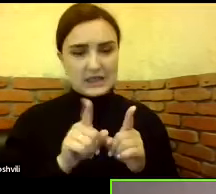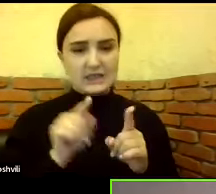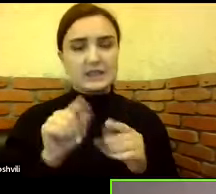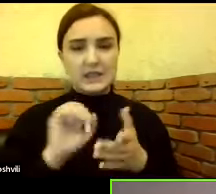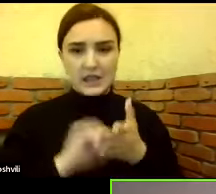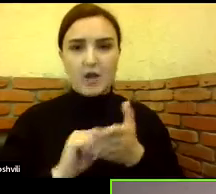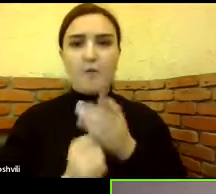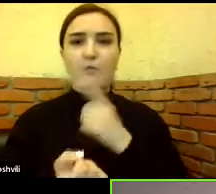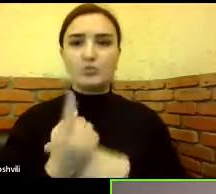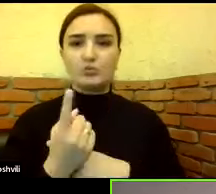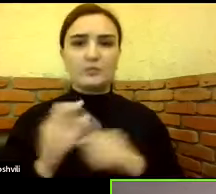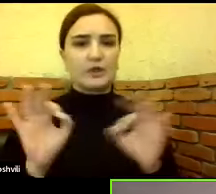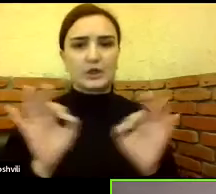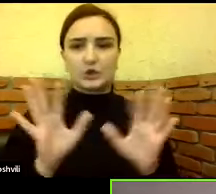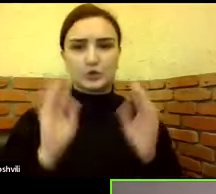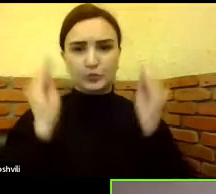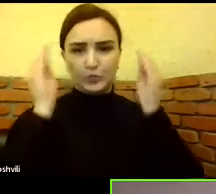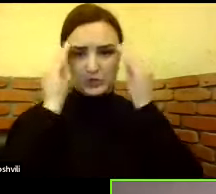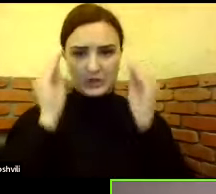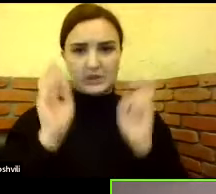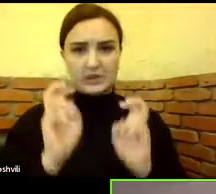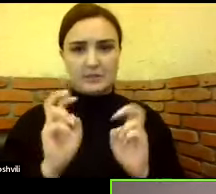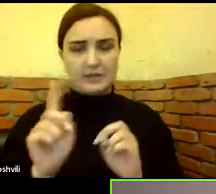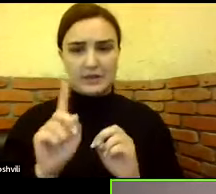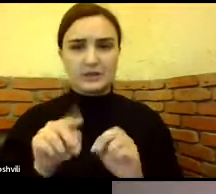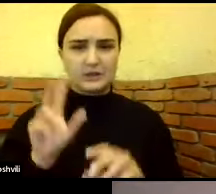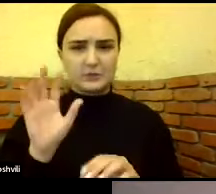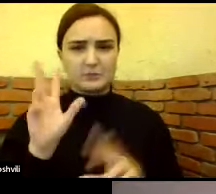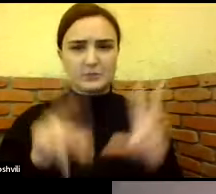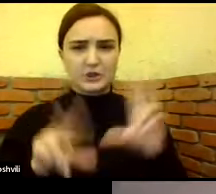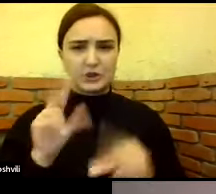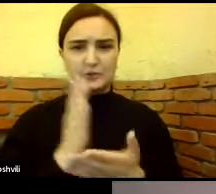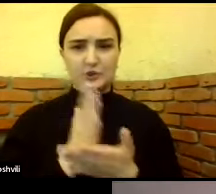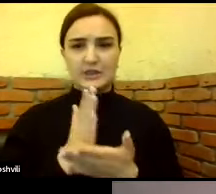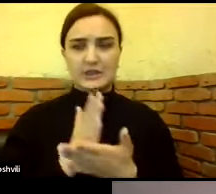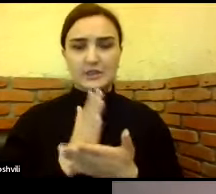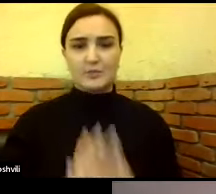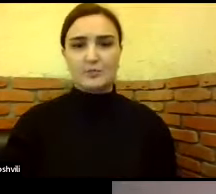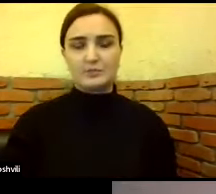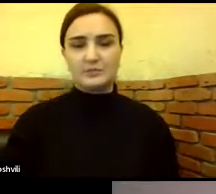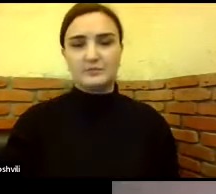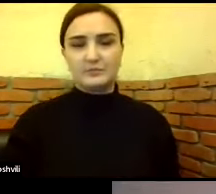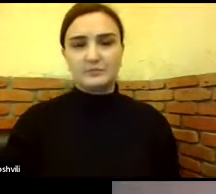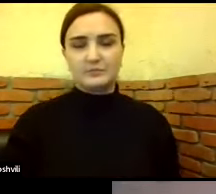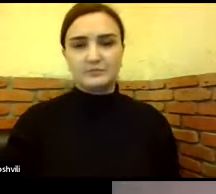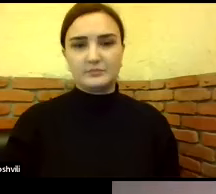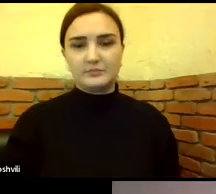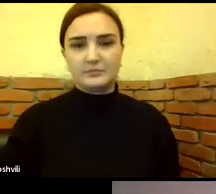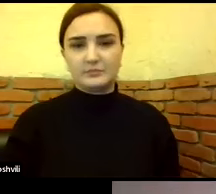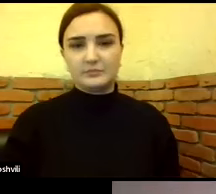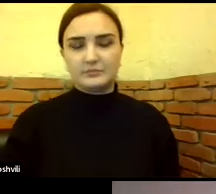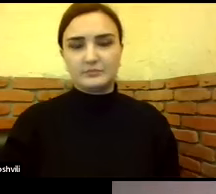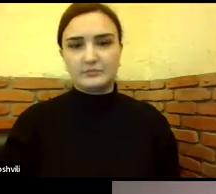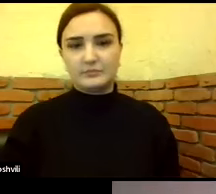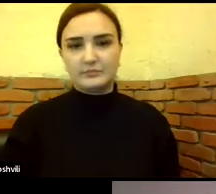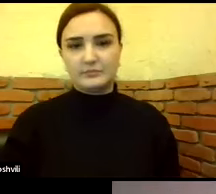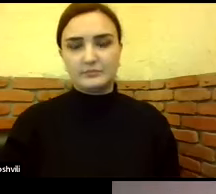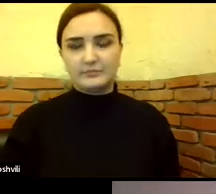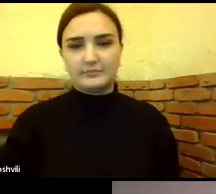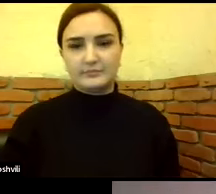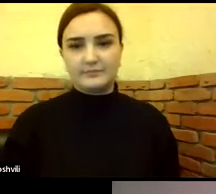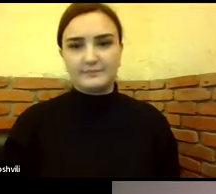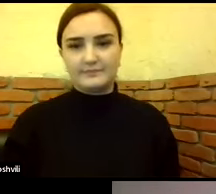რაც ჩემში არსებობს. და აი, თუნდაც ამ რაღაც